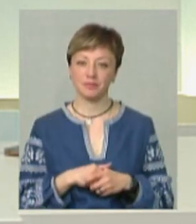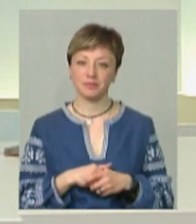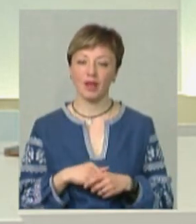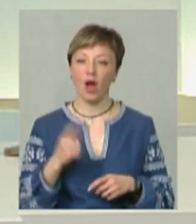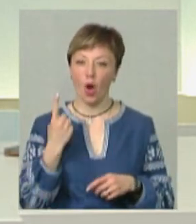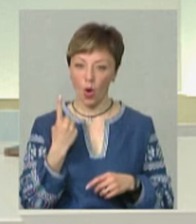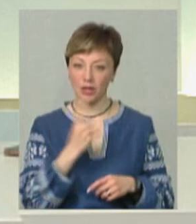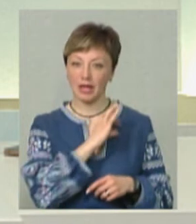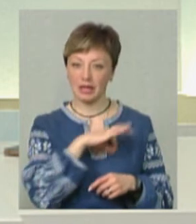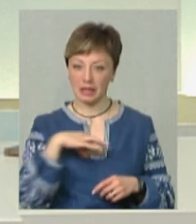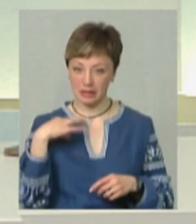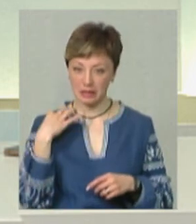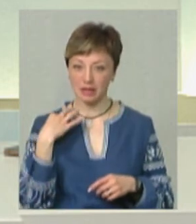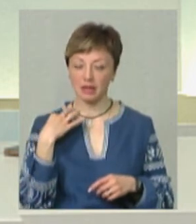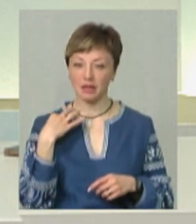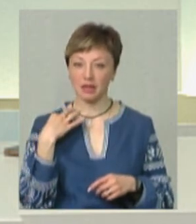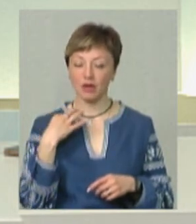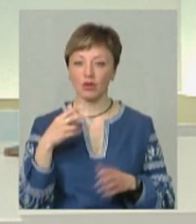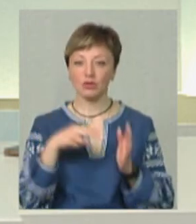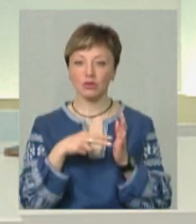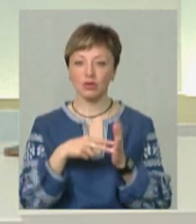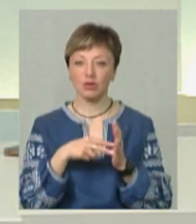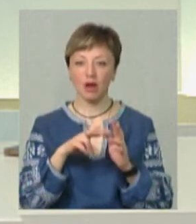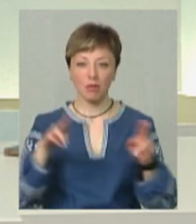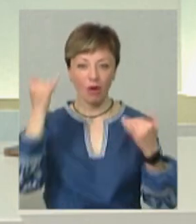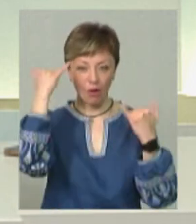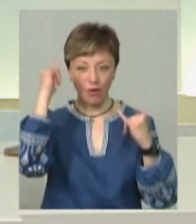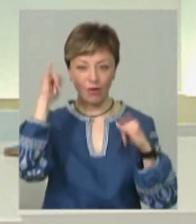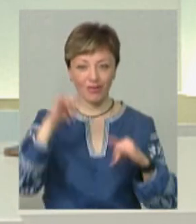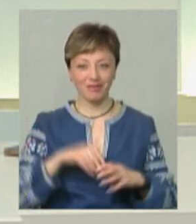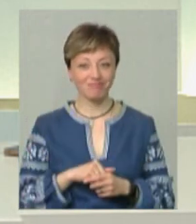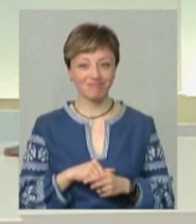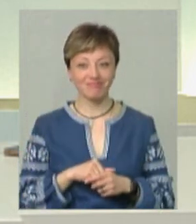Одна низка коралового намисто була вартістю у корову. Тобто, якщо там,